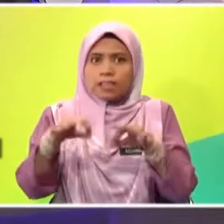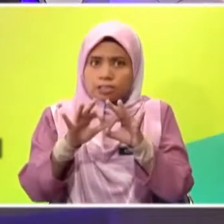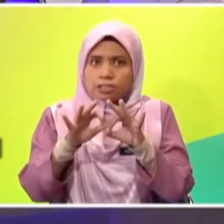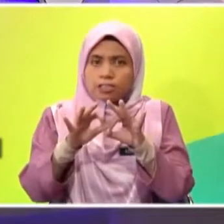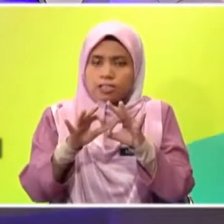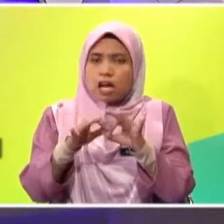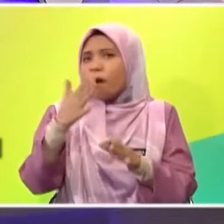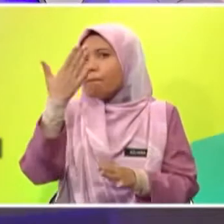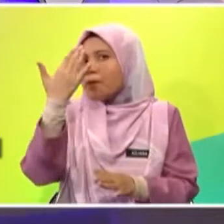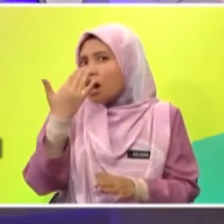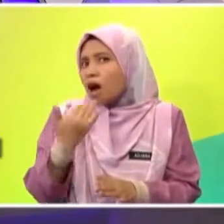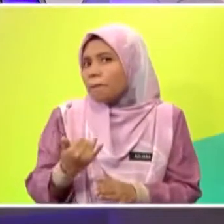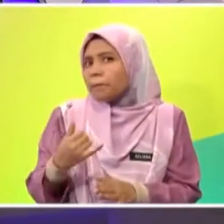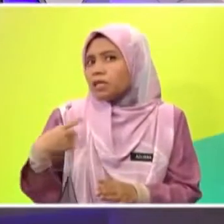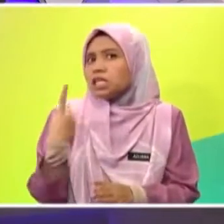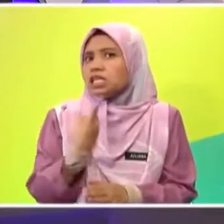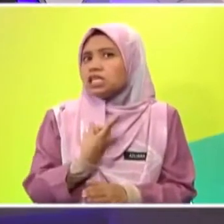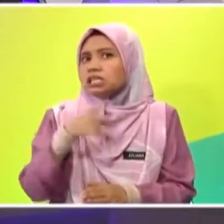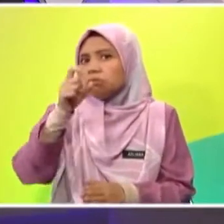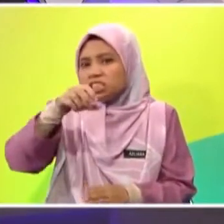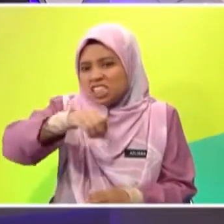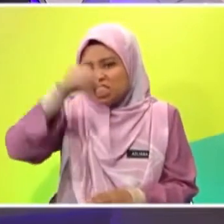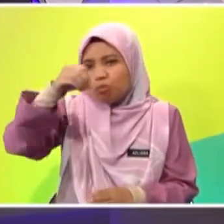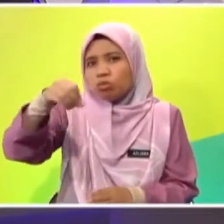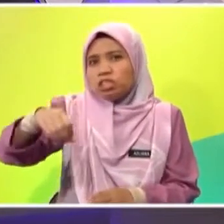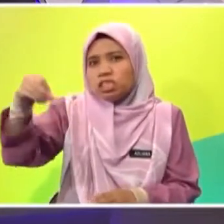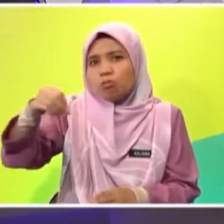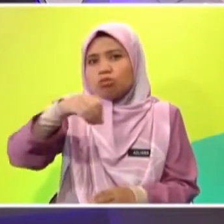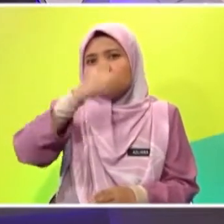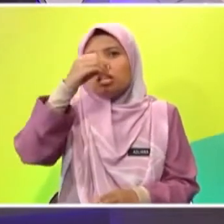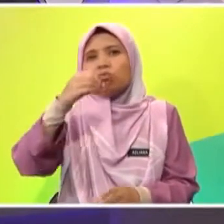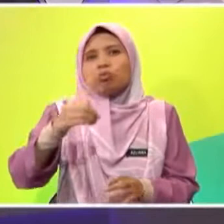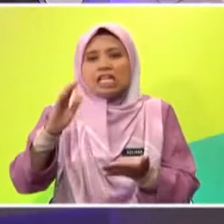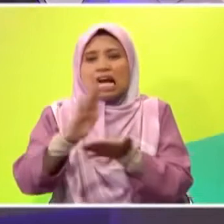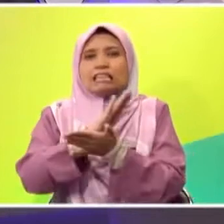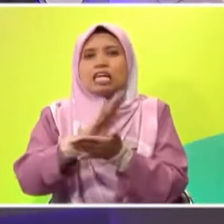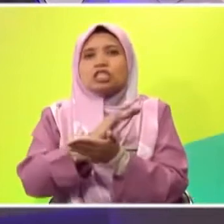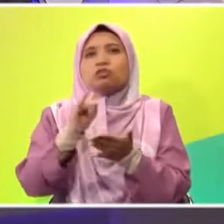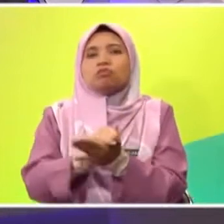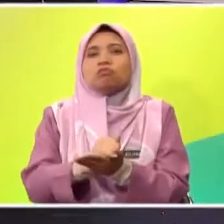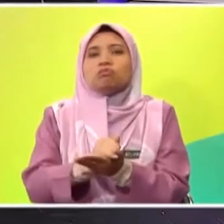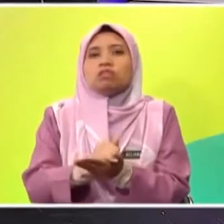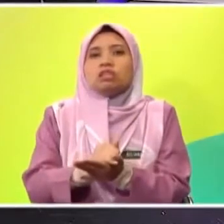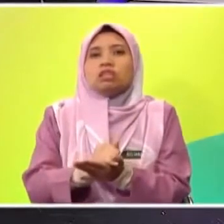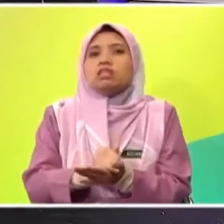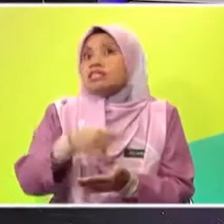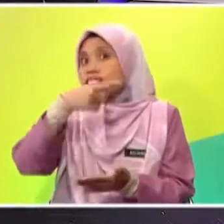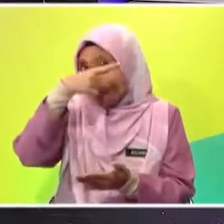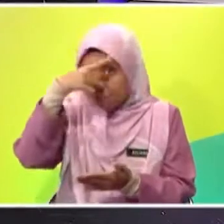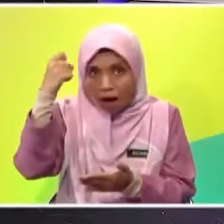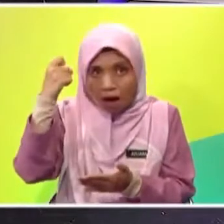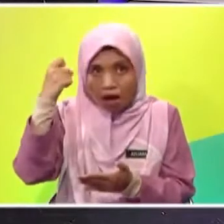apa dirimu Kalina kita kini cabut cabut cabut mechine Kenapa Iya di untuk melawan Karina ada anak murid di rumah